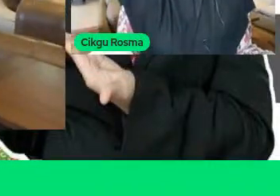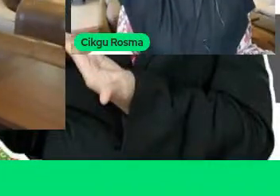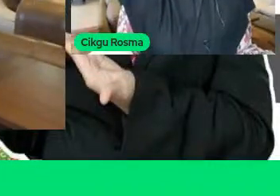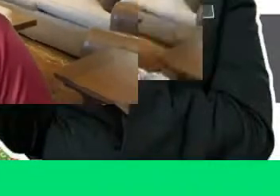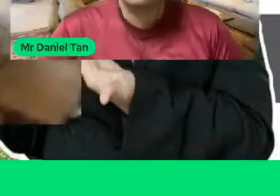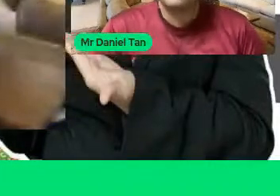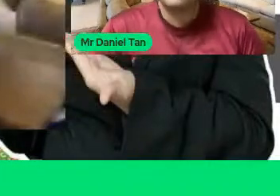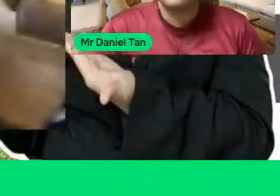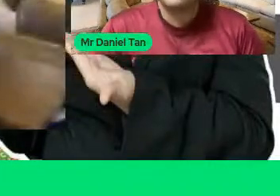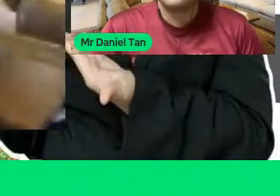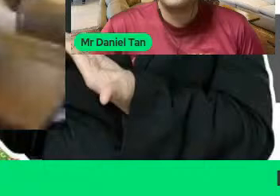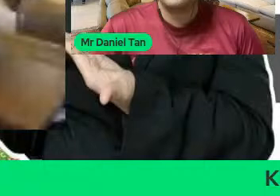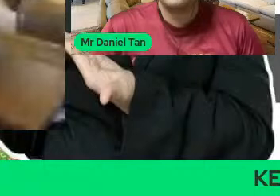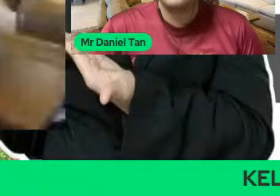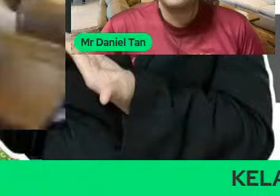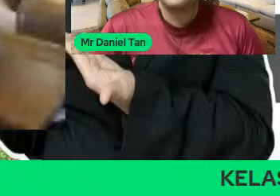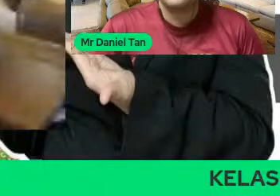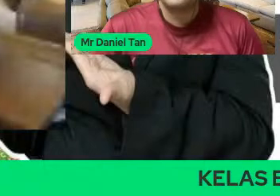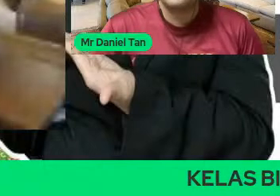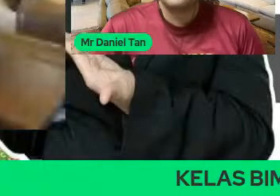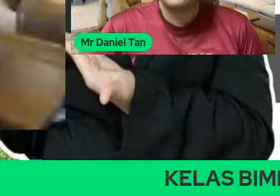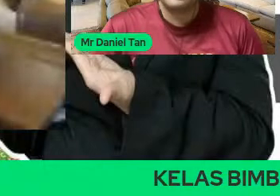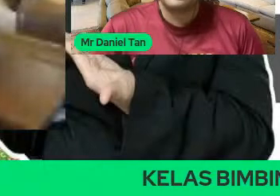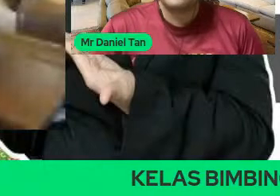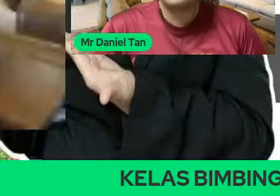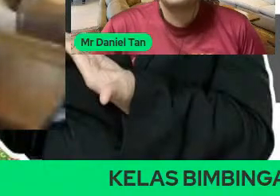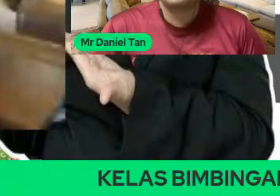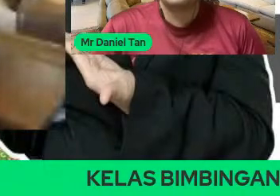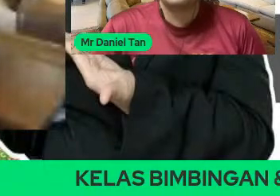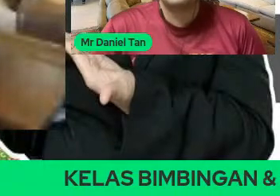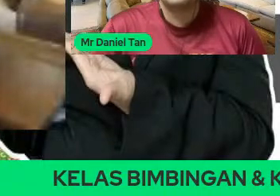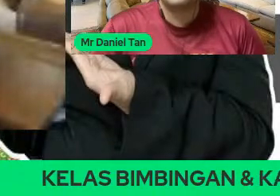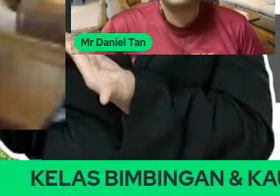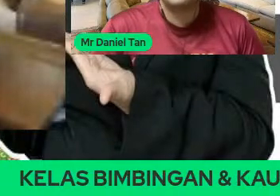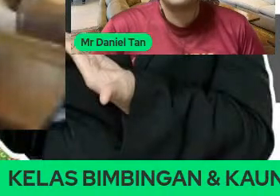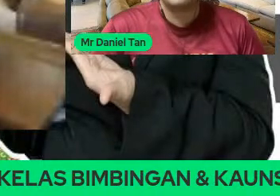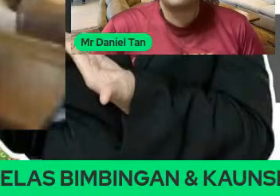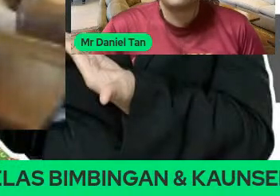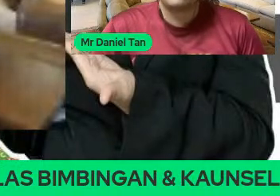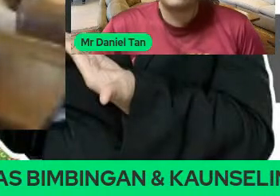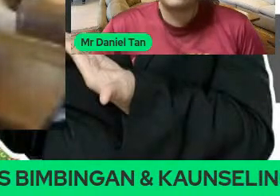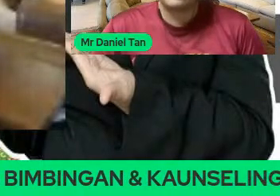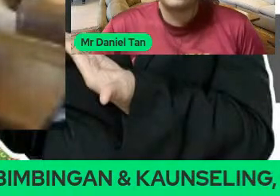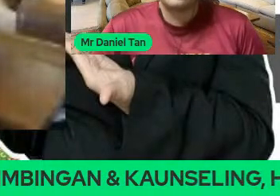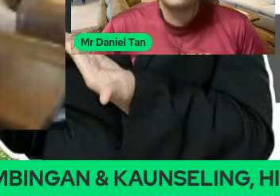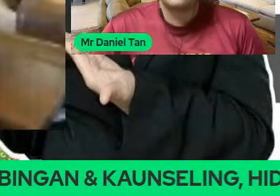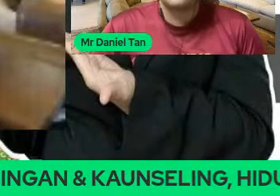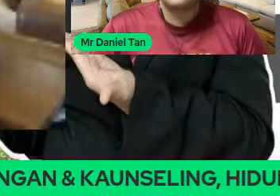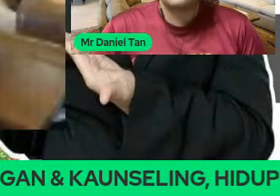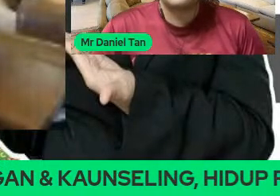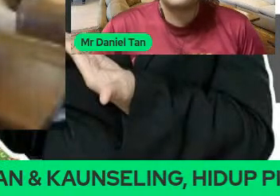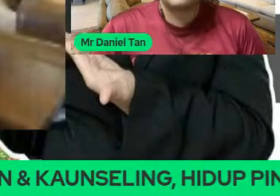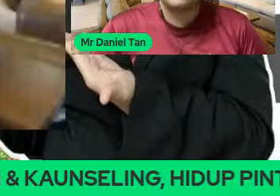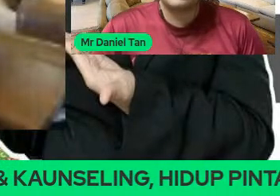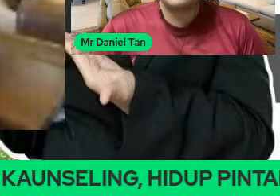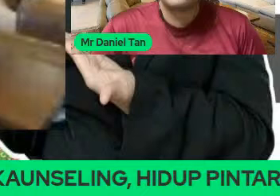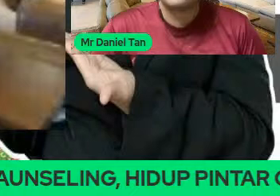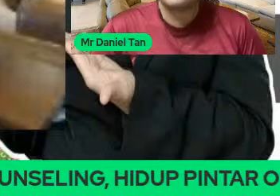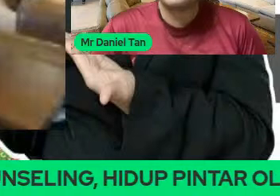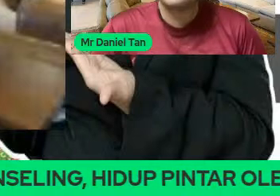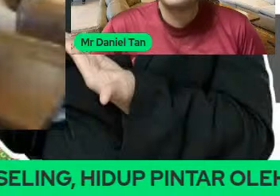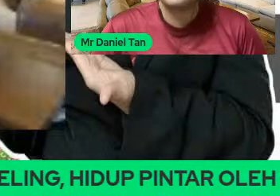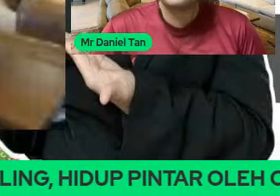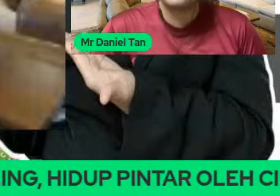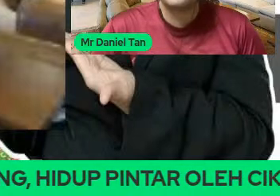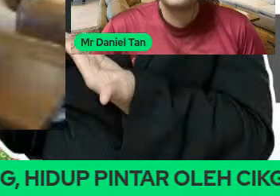sila fokus pada isi pelajaran yang akan disampaikan oleh genetan semoga